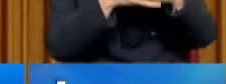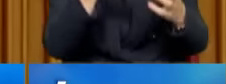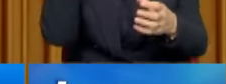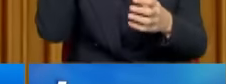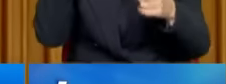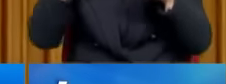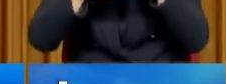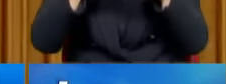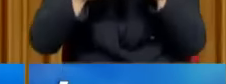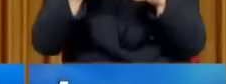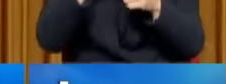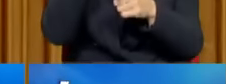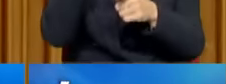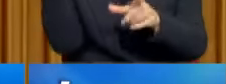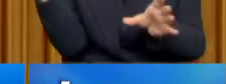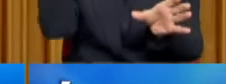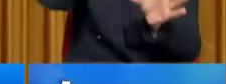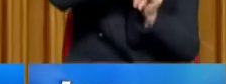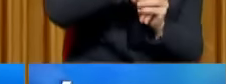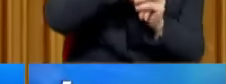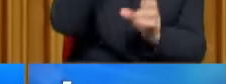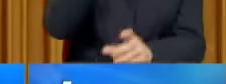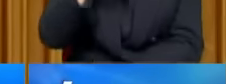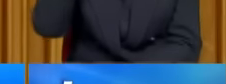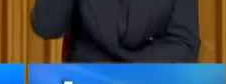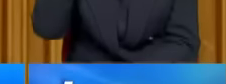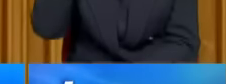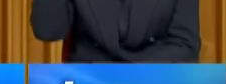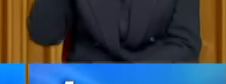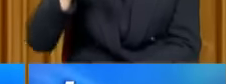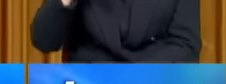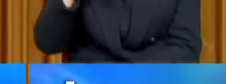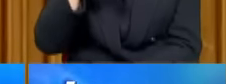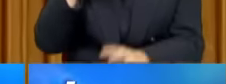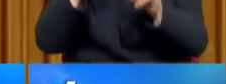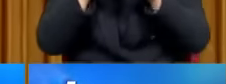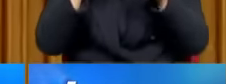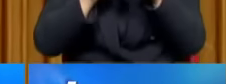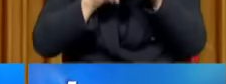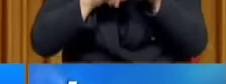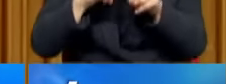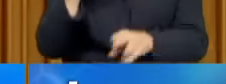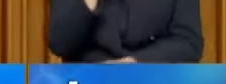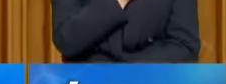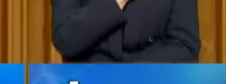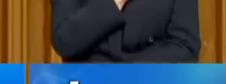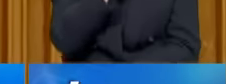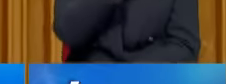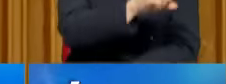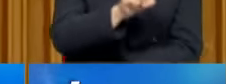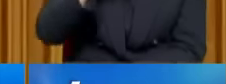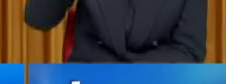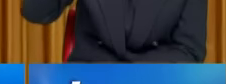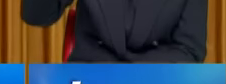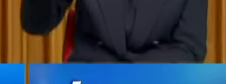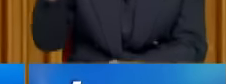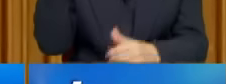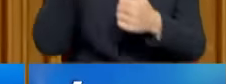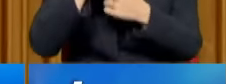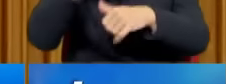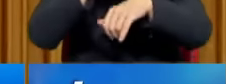Gülen'in ordusunu içine enjekte eden zihniyet şimdi Mustafa Kemal'in teğmenlerin alıp yerine yine